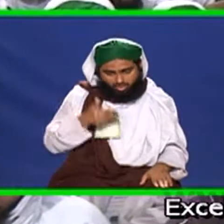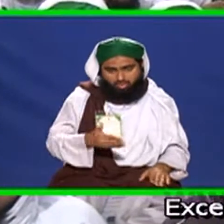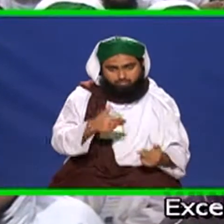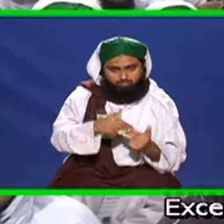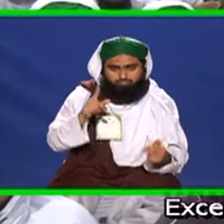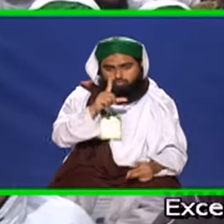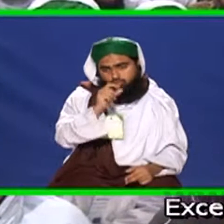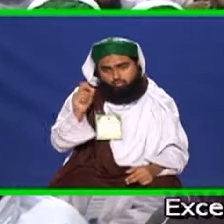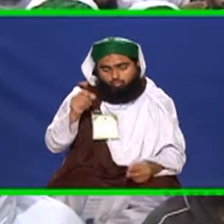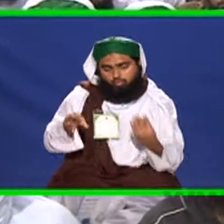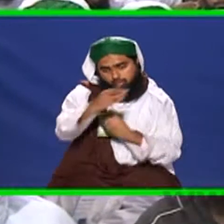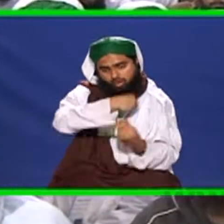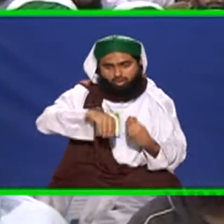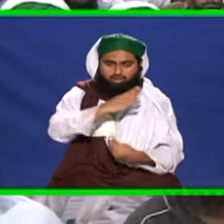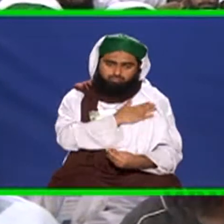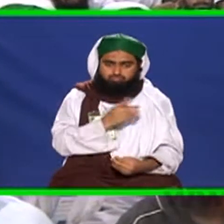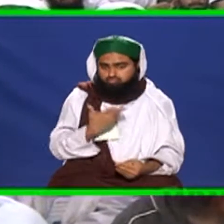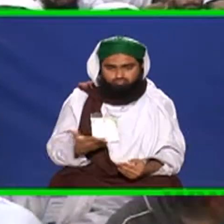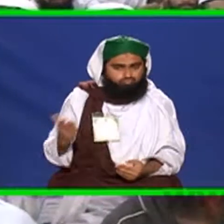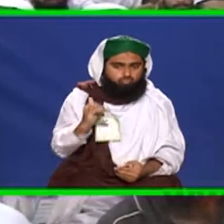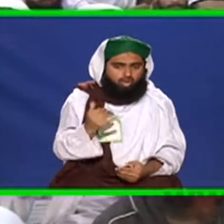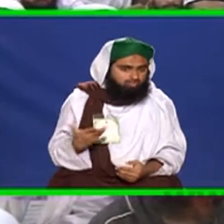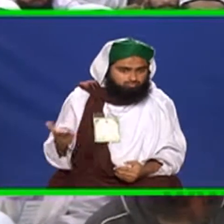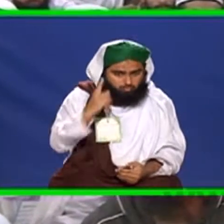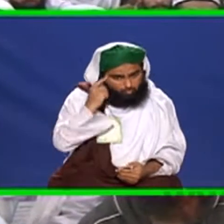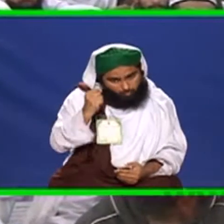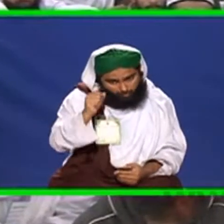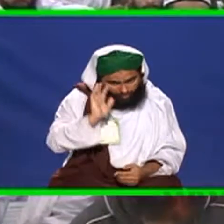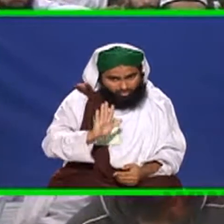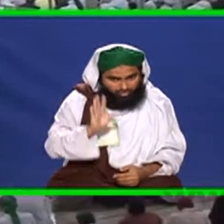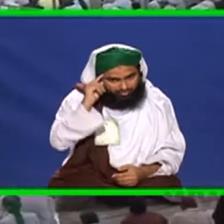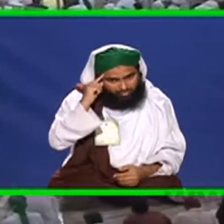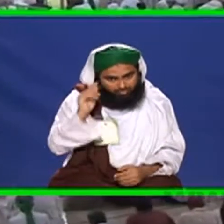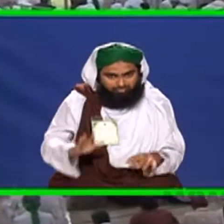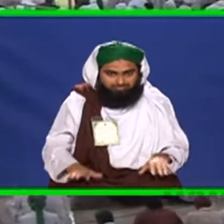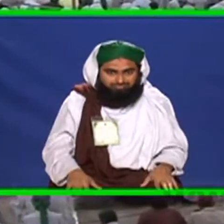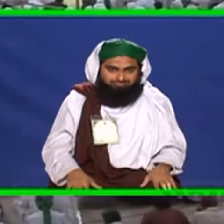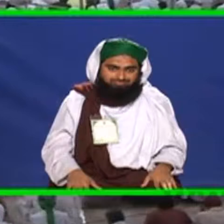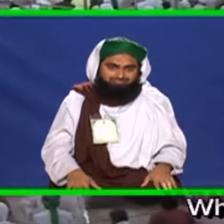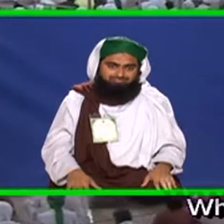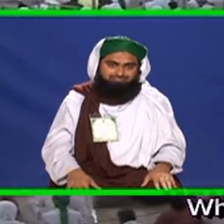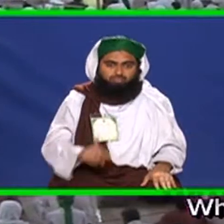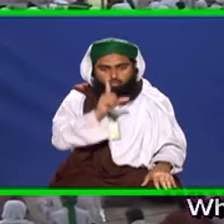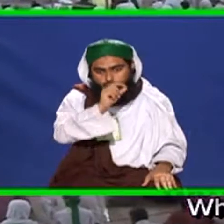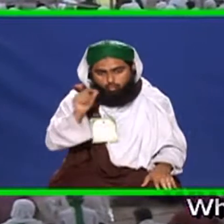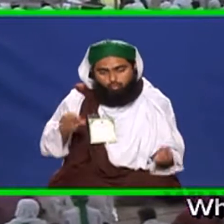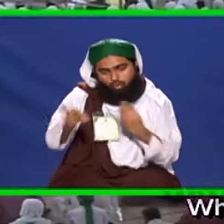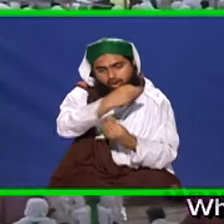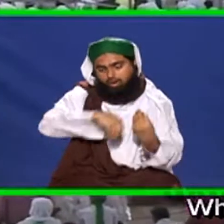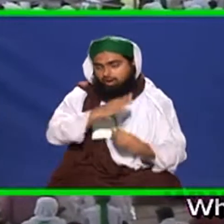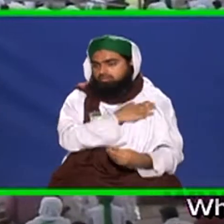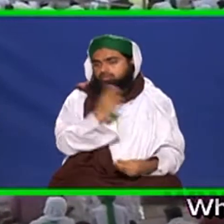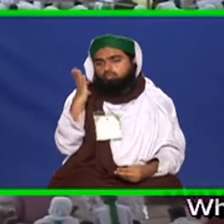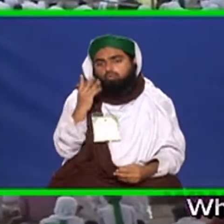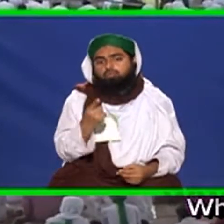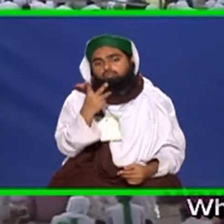बताए वो हज के, वो भी शायद ही सबको याद है, बहुत मुश्किल। क्या याद है आपको? तो हज का सवाब